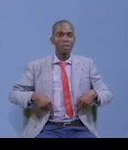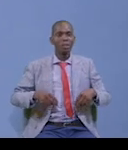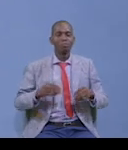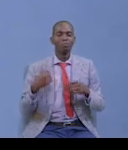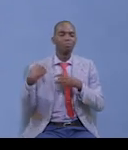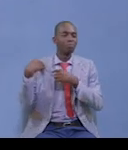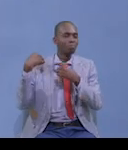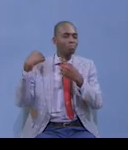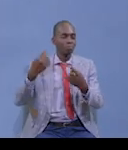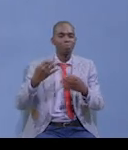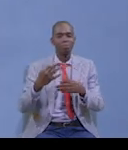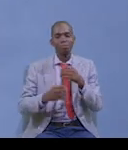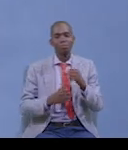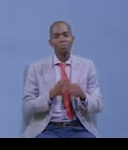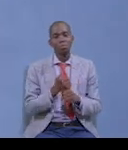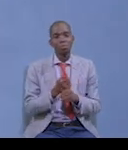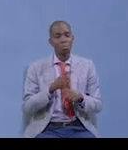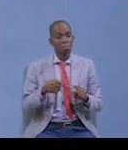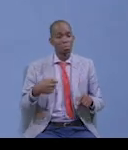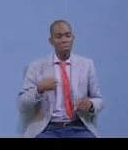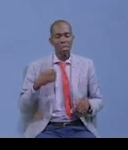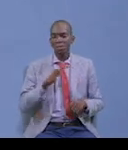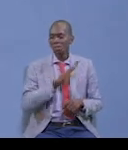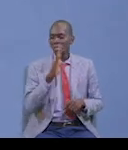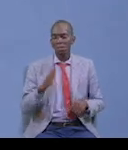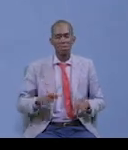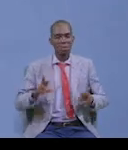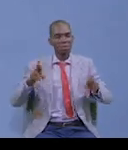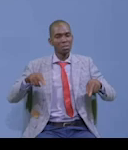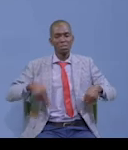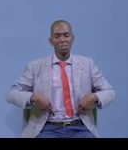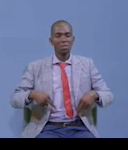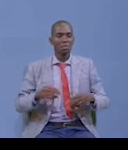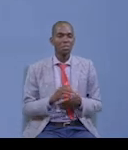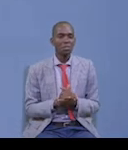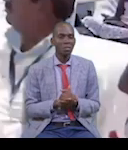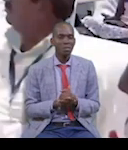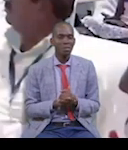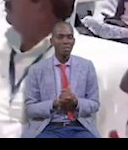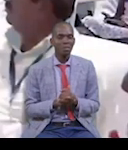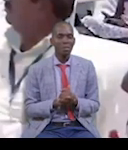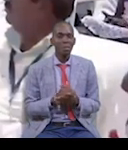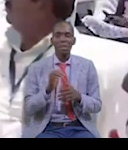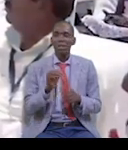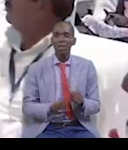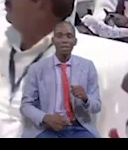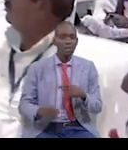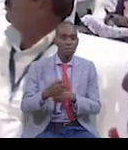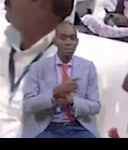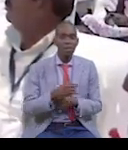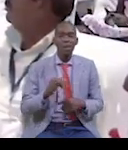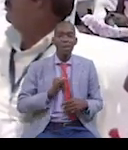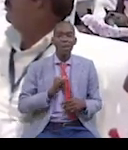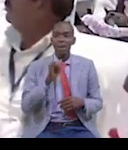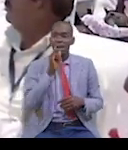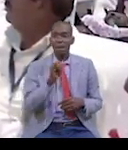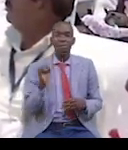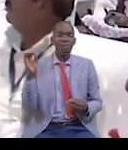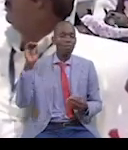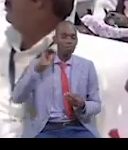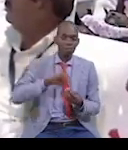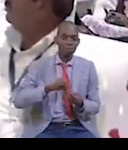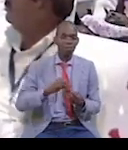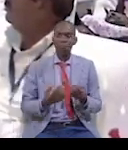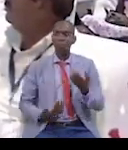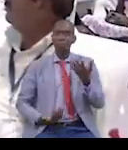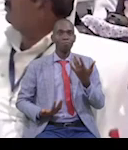chesi vellipoyaru. But I never retire. కానీ నేనైతే రాజీనామా చేయడం లేదు. ప్రతి రోజు